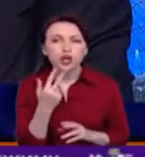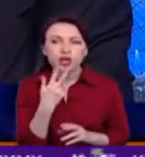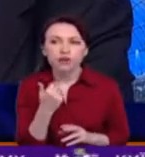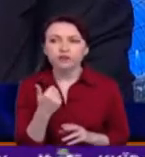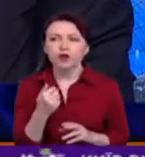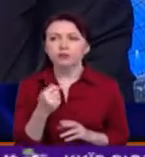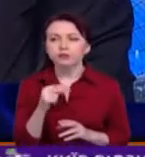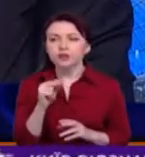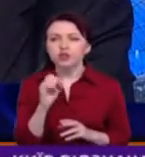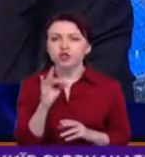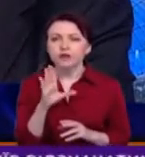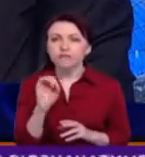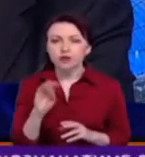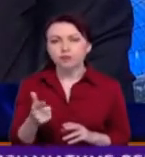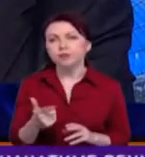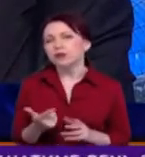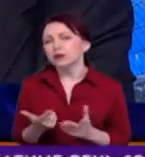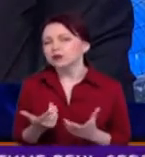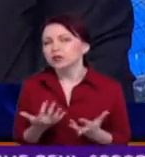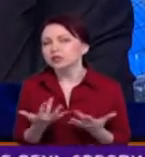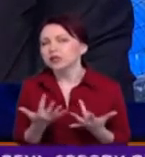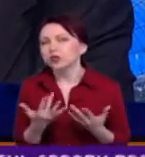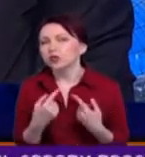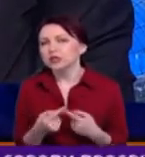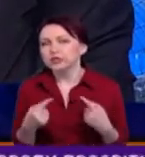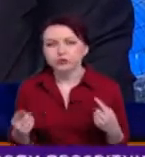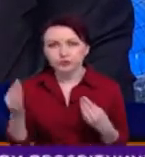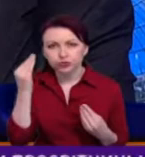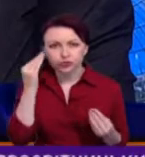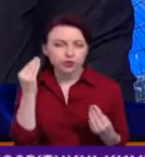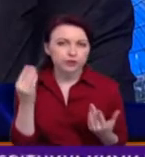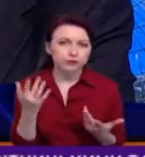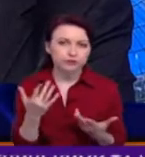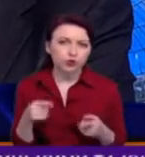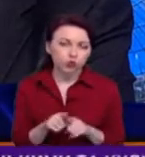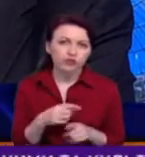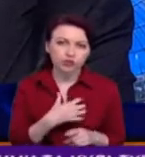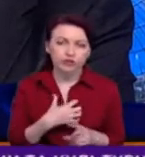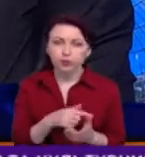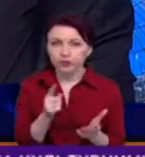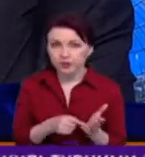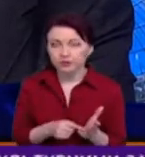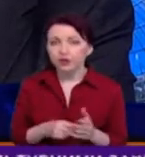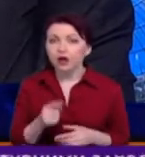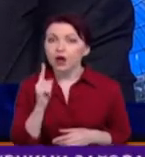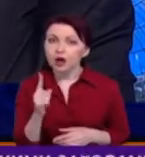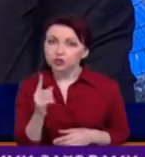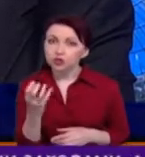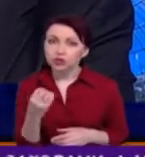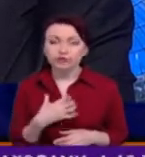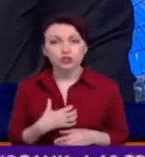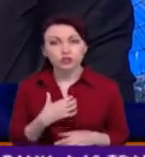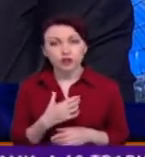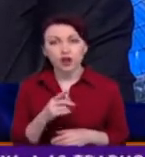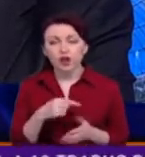14 червня. Тобто ми бачимо, наскільки є різночитання в такому важливому питанні. Але тут навіть ще важливий